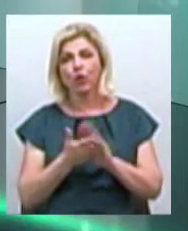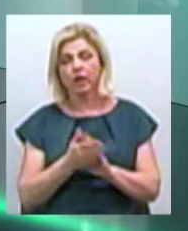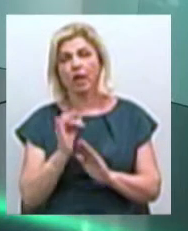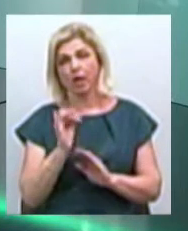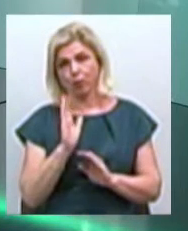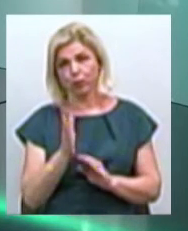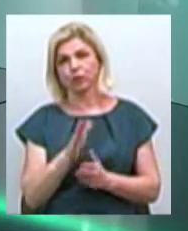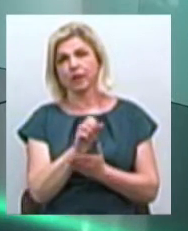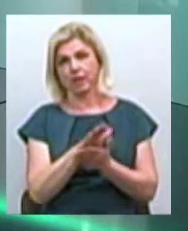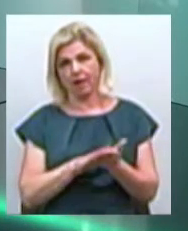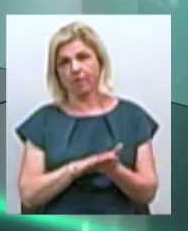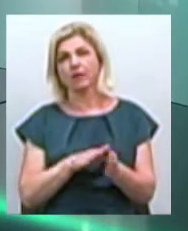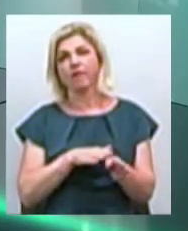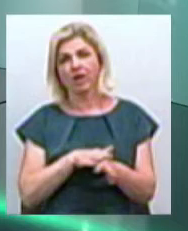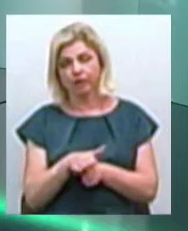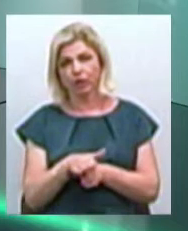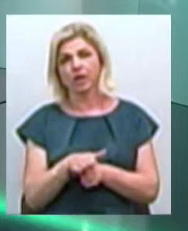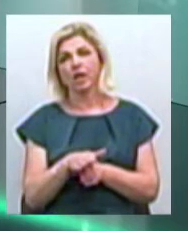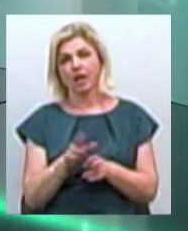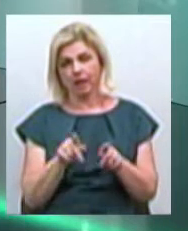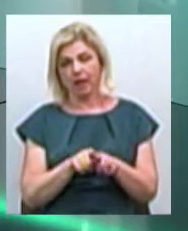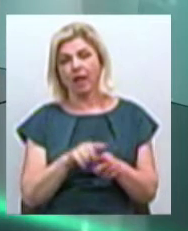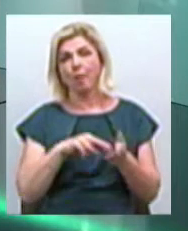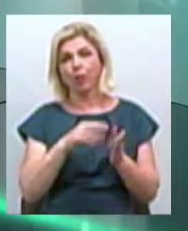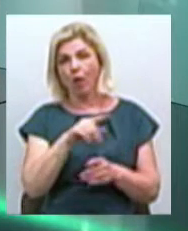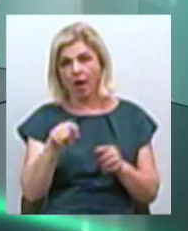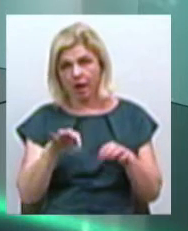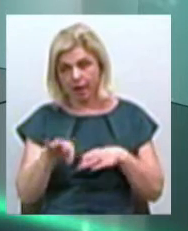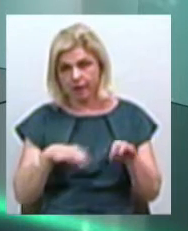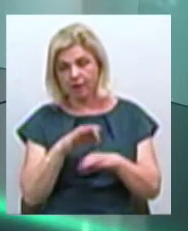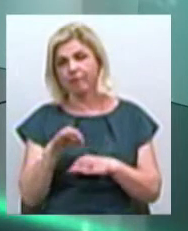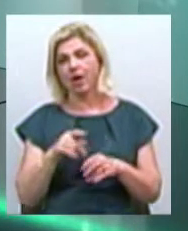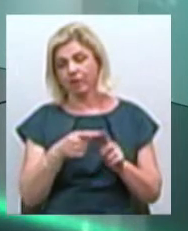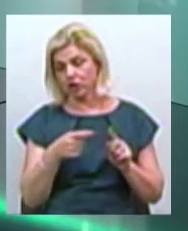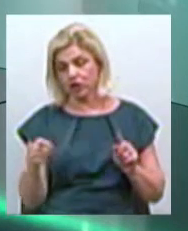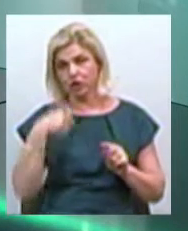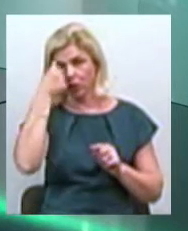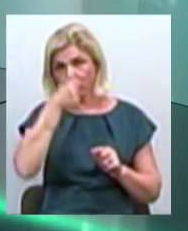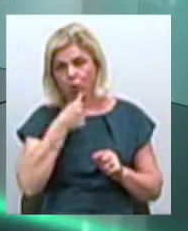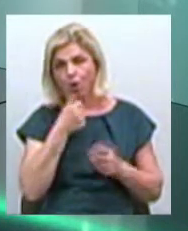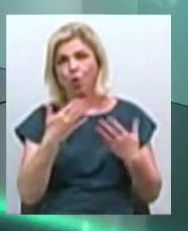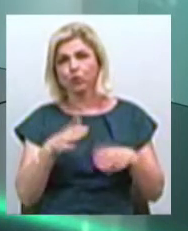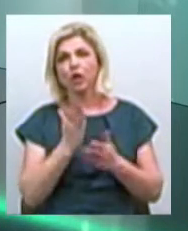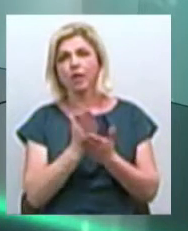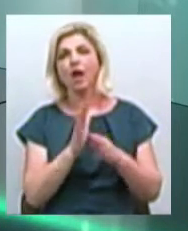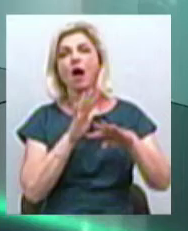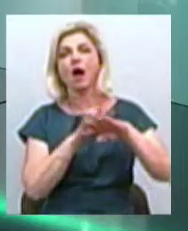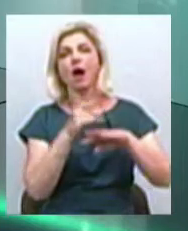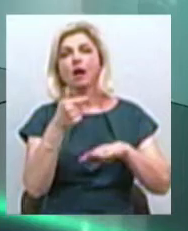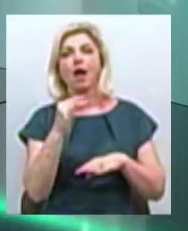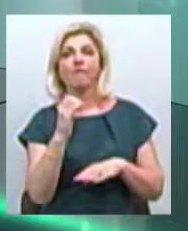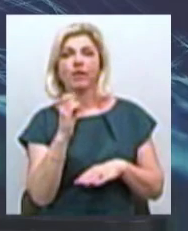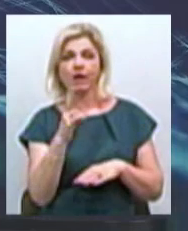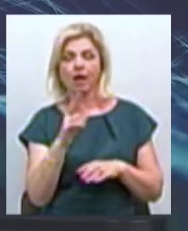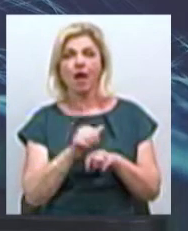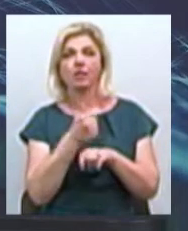тривати реалізація даних проєктів протягом року. У нас розроблені календарні графіки головними розпорядниками